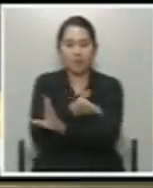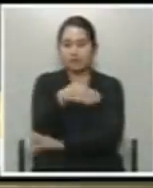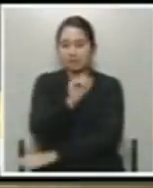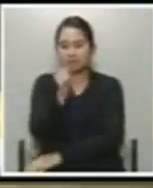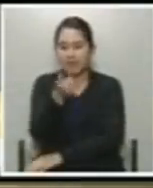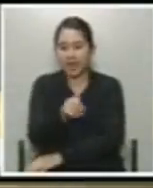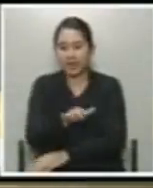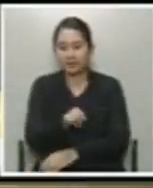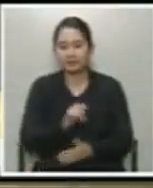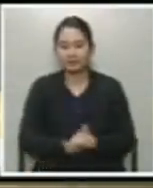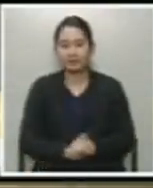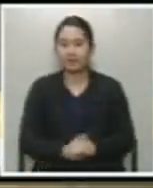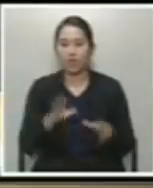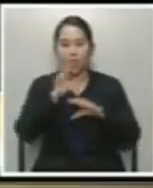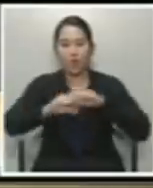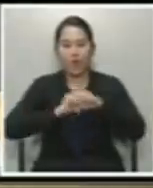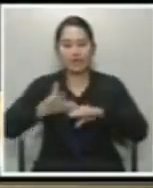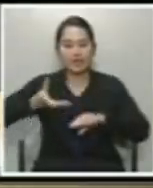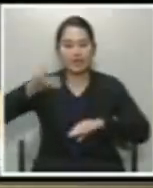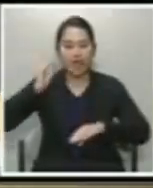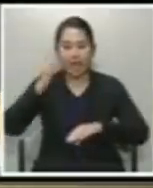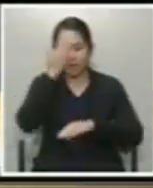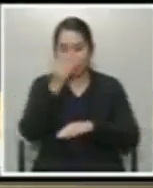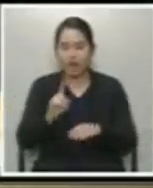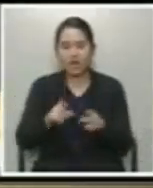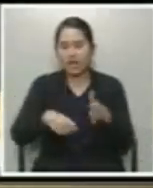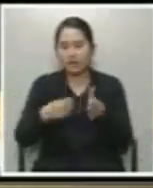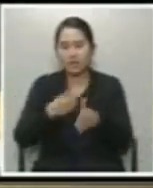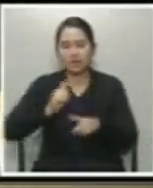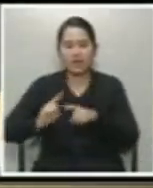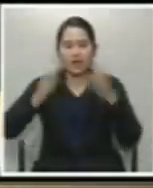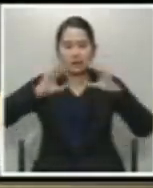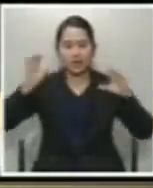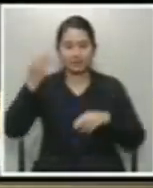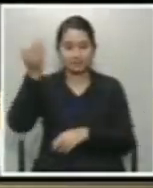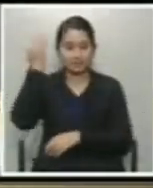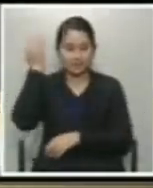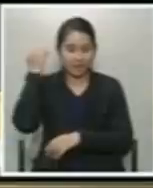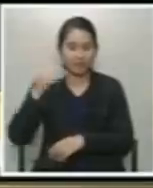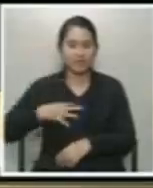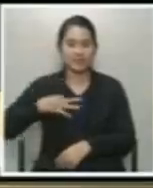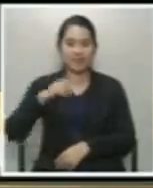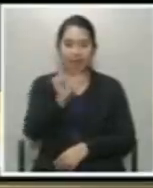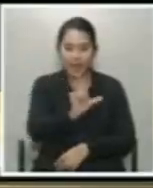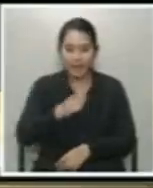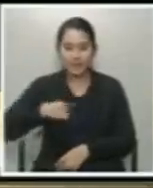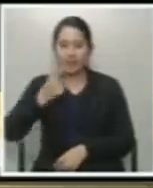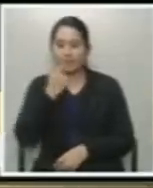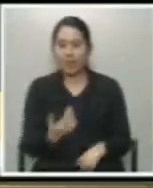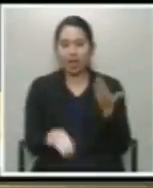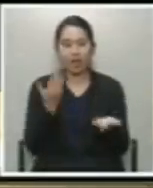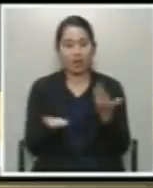นั้นโครงการพวกนี้ช้ามากด้วยเหตุผลใดก็ตามของรัฐบาลที่แล้วมาเสื้อเหลืองเสื้อแดงหรืออะไรก็ต